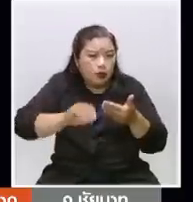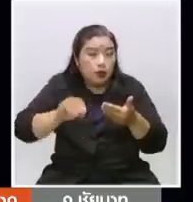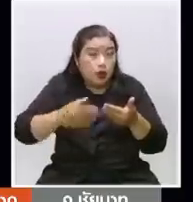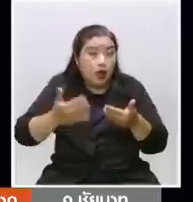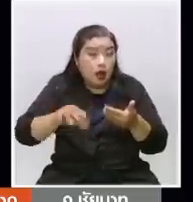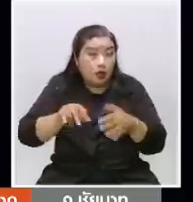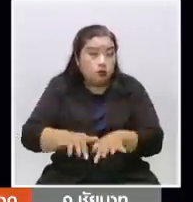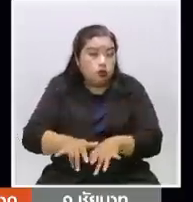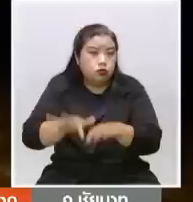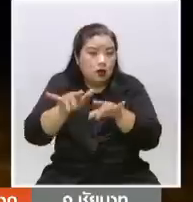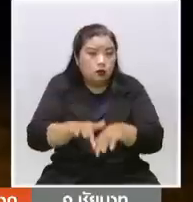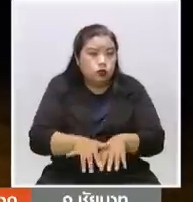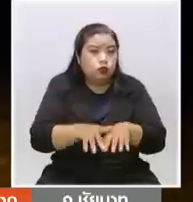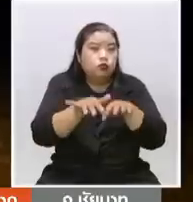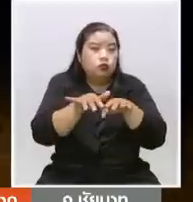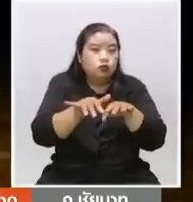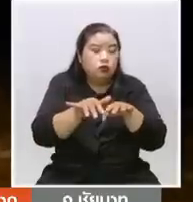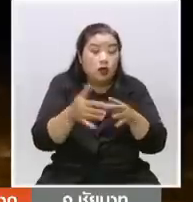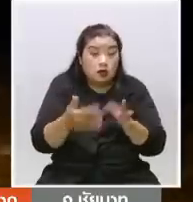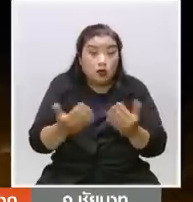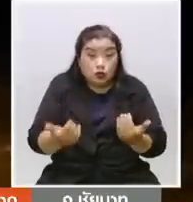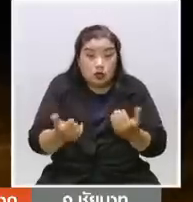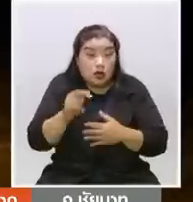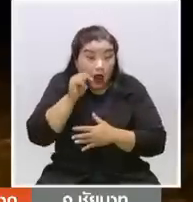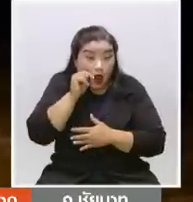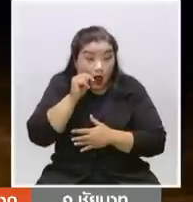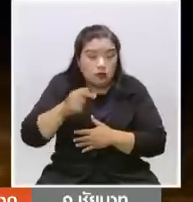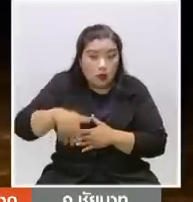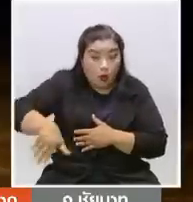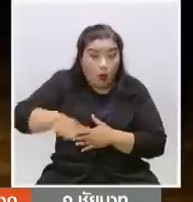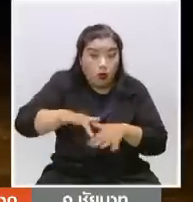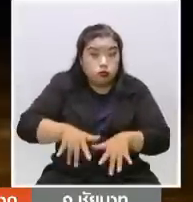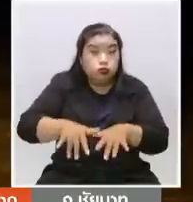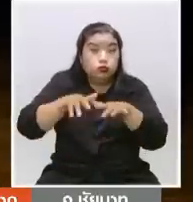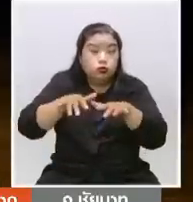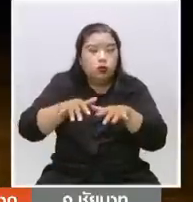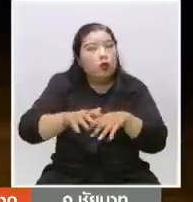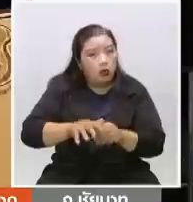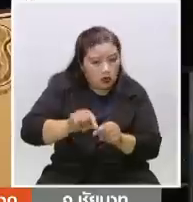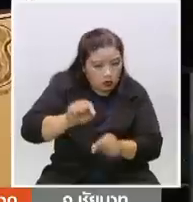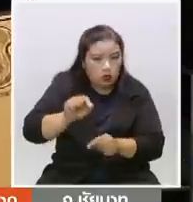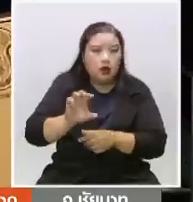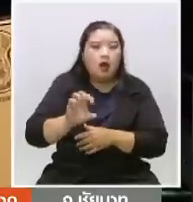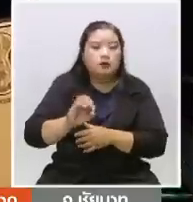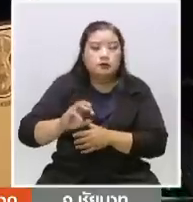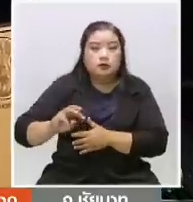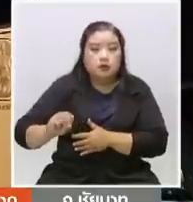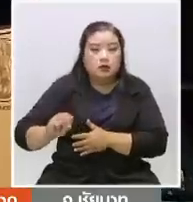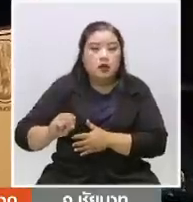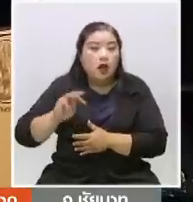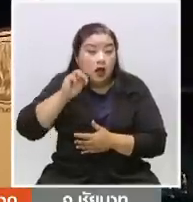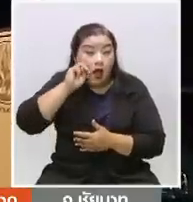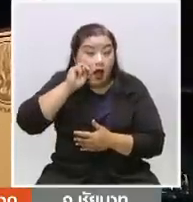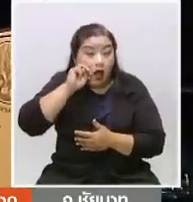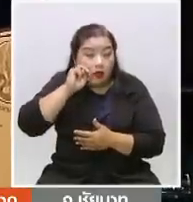ระยายังคงเพิ่มขึ้นต่อเนื่องส่งผลให้ระดับน้ำท้ายเขื่อนยกตัวขึ้นไปอีก50เซนติเมตรล้น